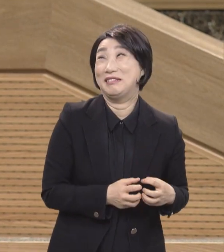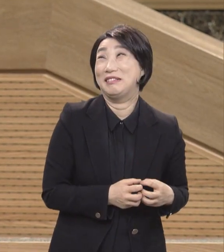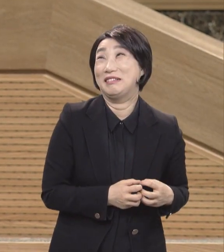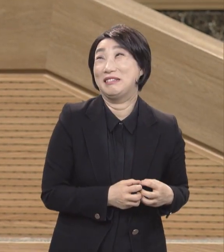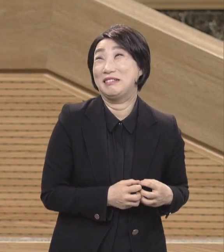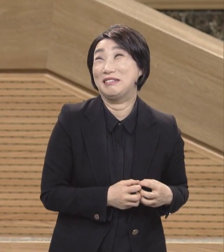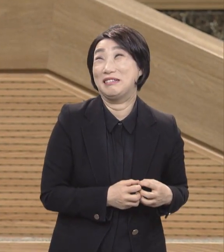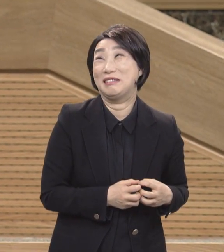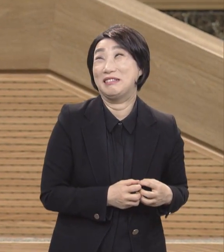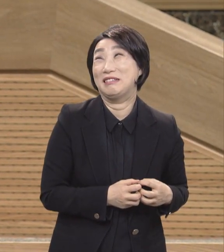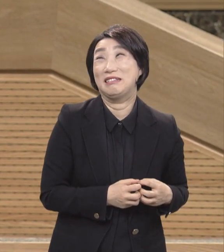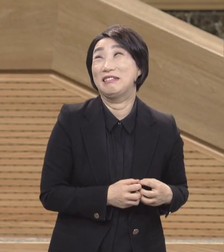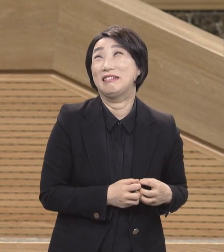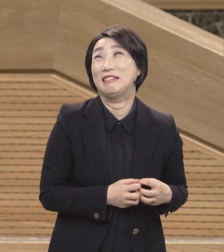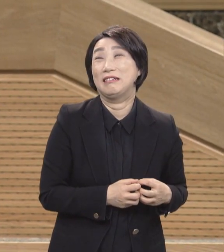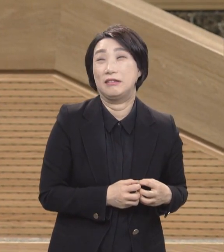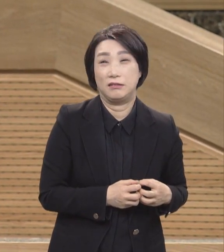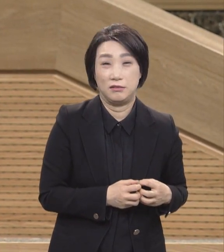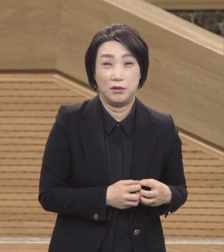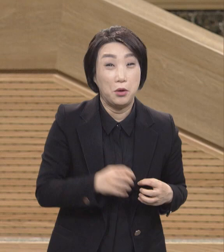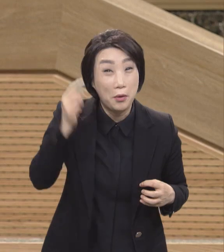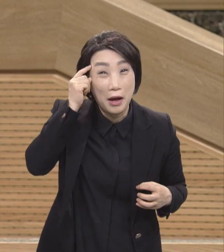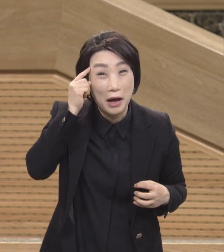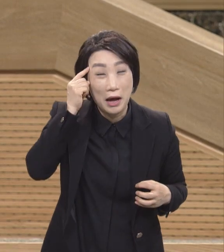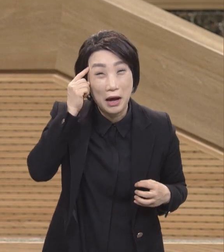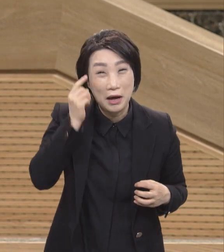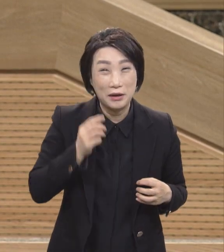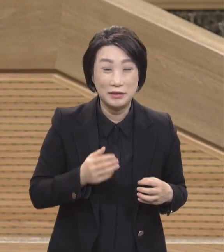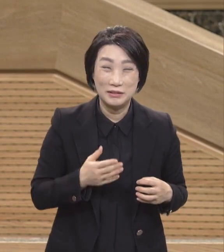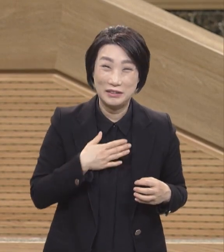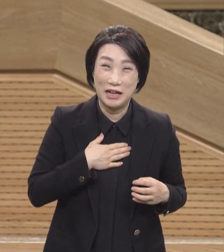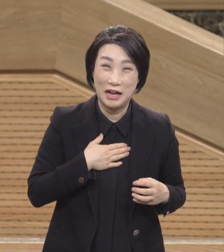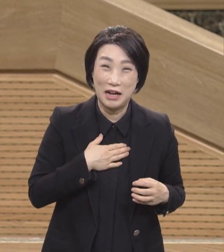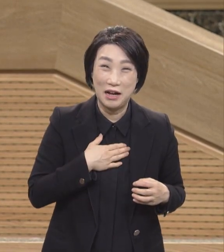왜 쥐고 있느냐. 먹으면 없어지고